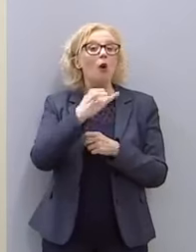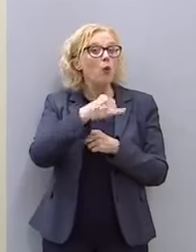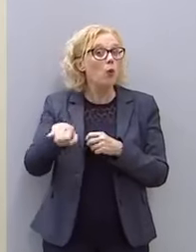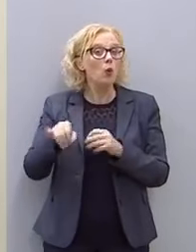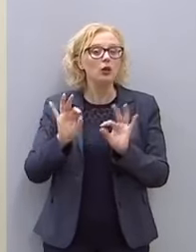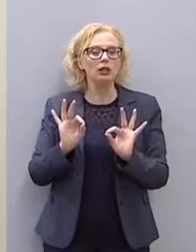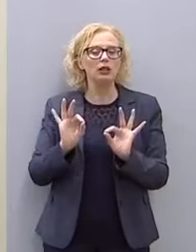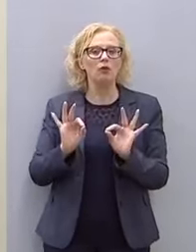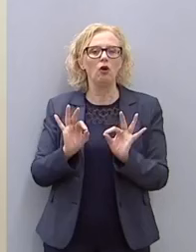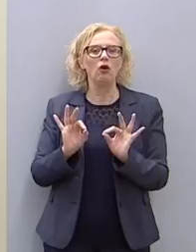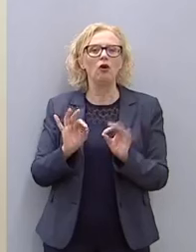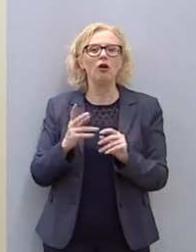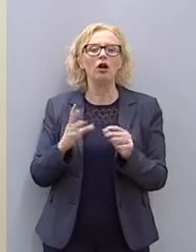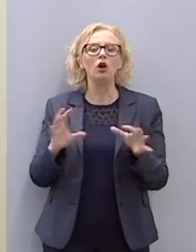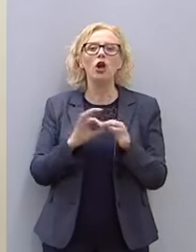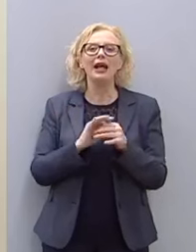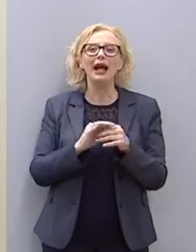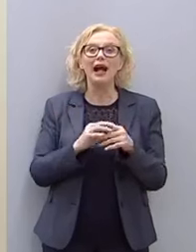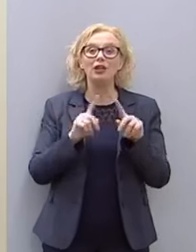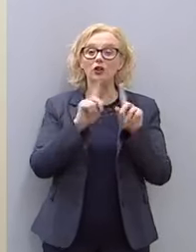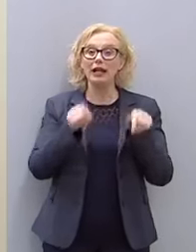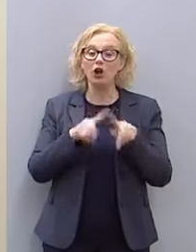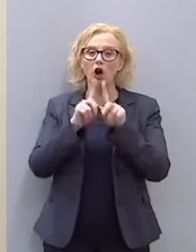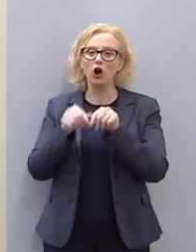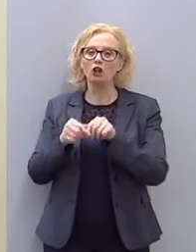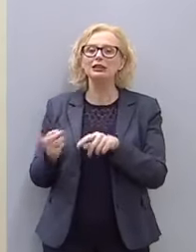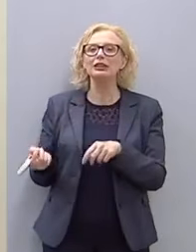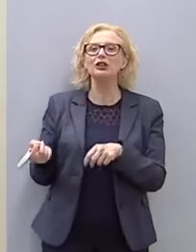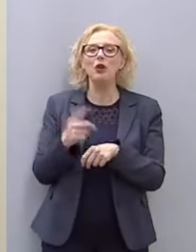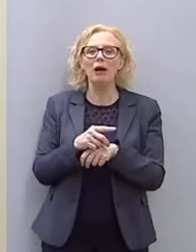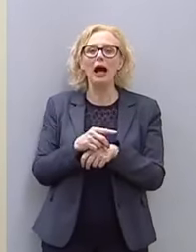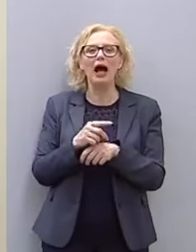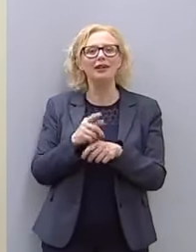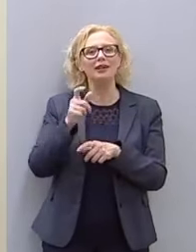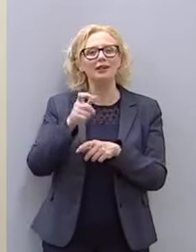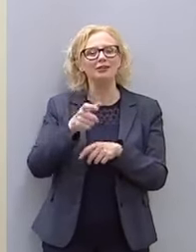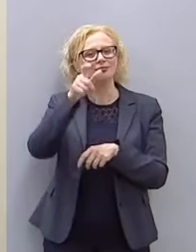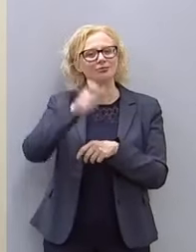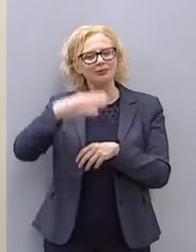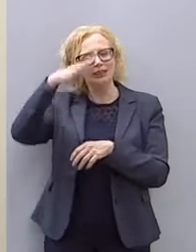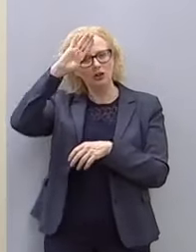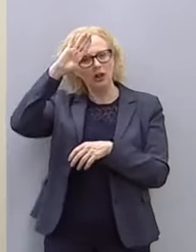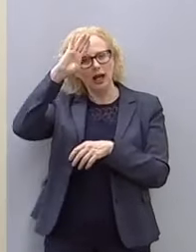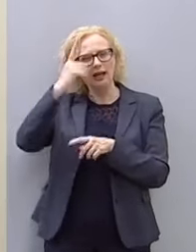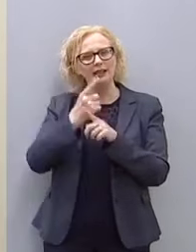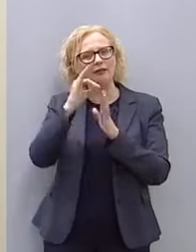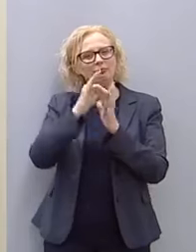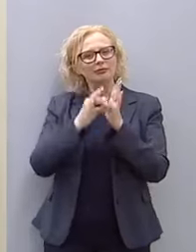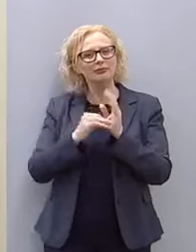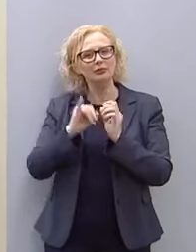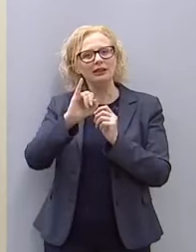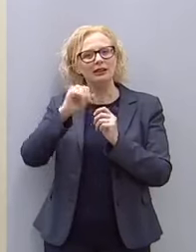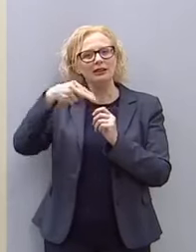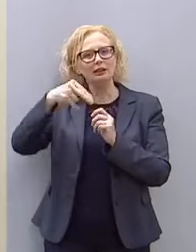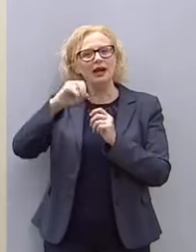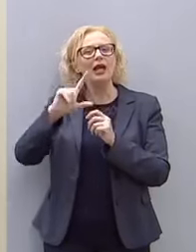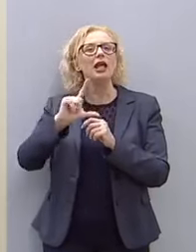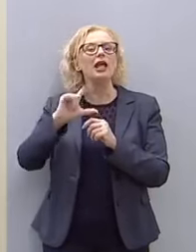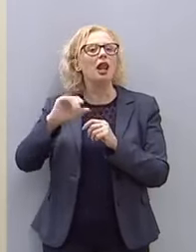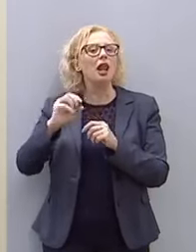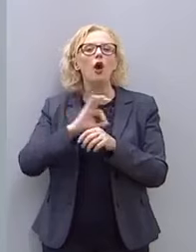cosa se per gli esercizi commerciali domani titolari dovranno attenersi alle linee guida in halo oppure quelle della